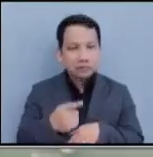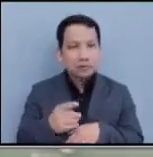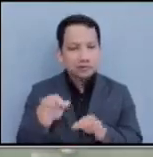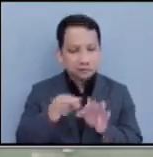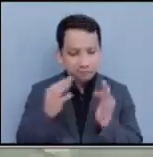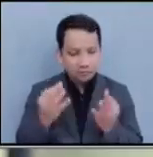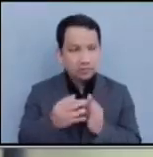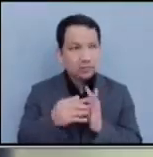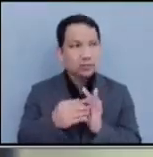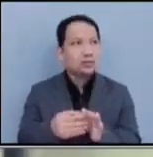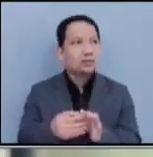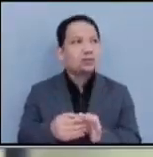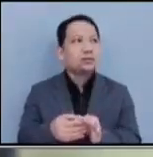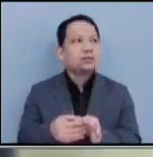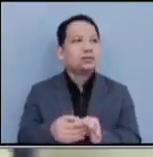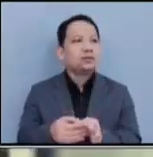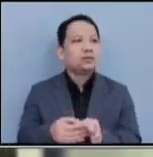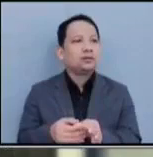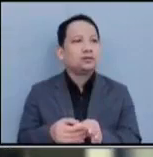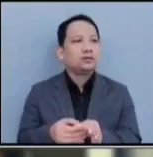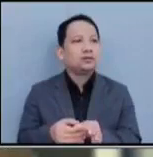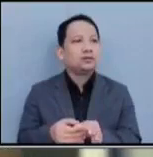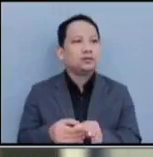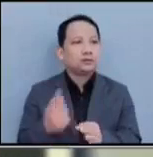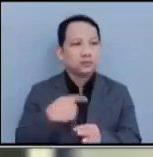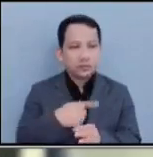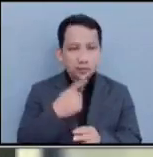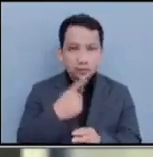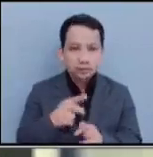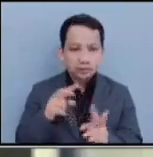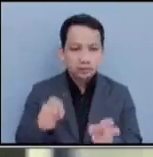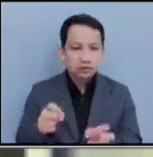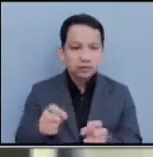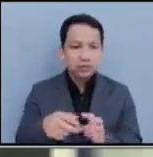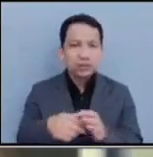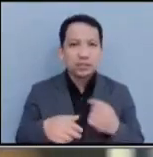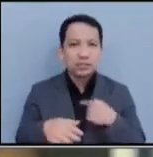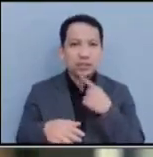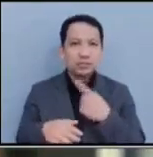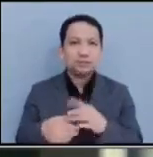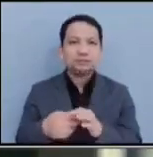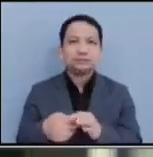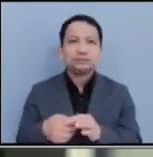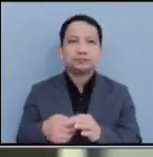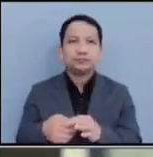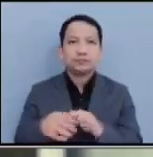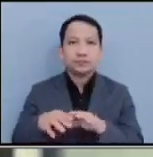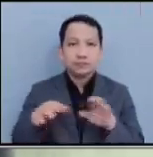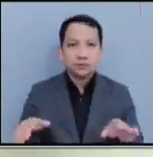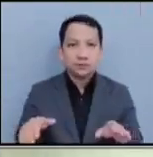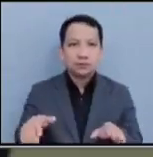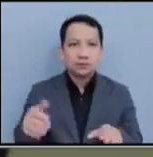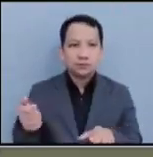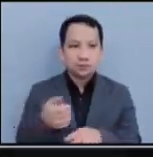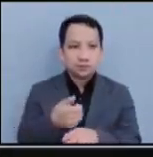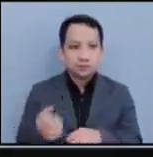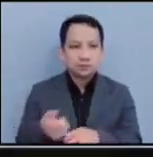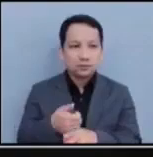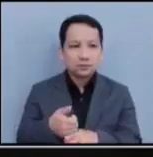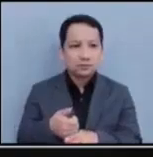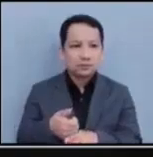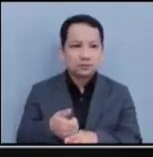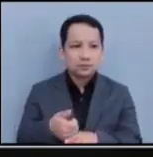biktima. Nahaharap ang suspect sa kasong paglabag sa Special Protection of Children Against Abuse, Exploitation,